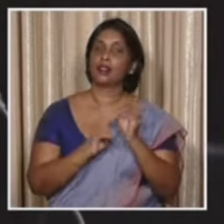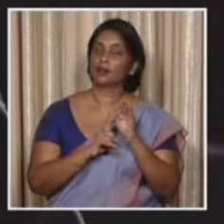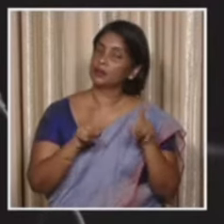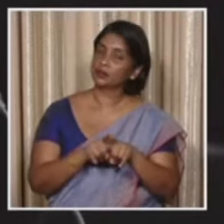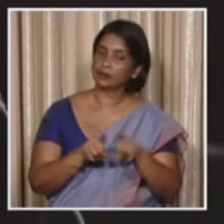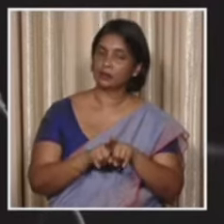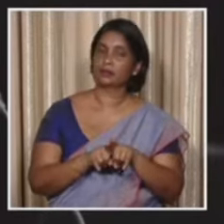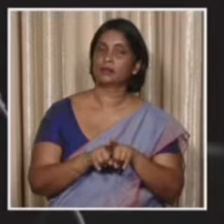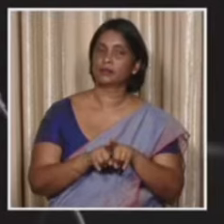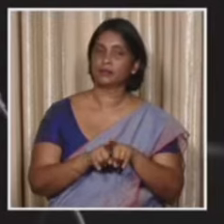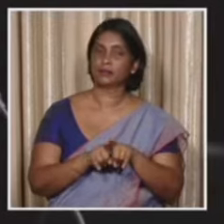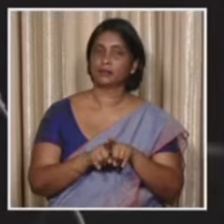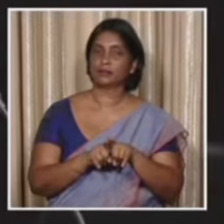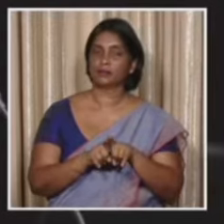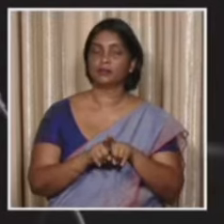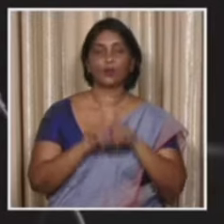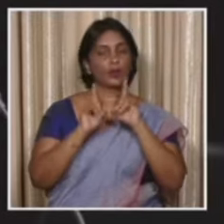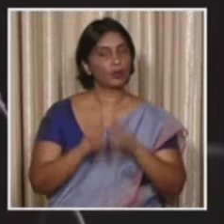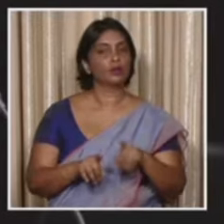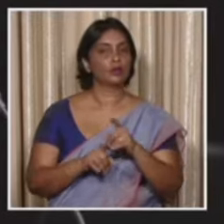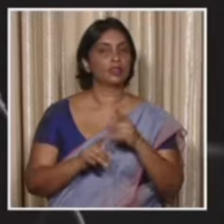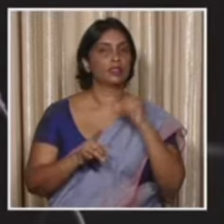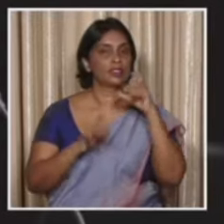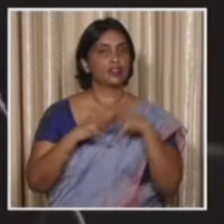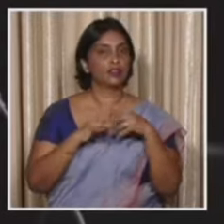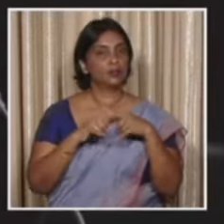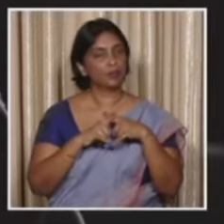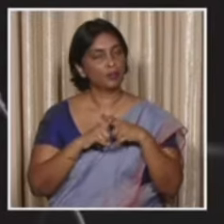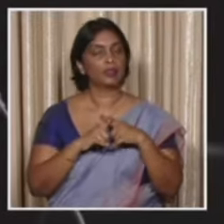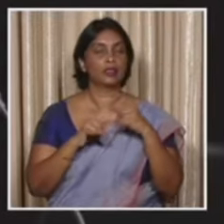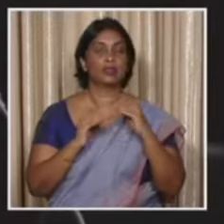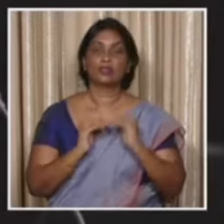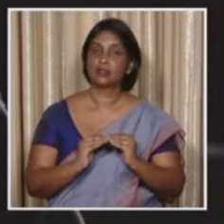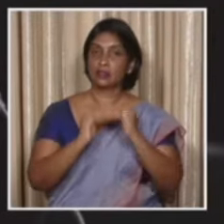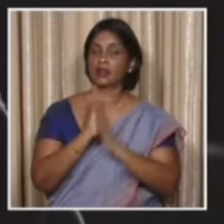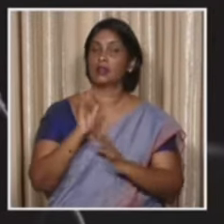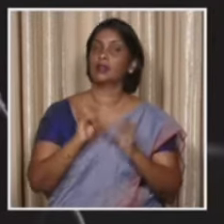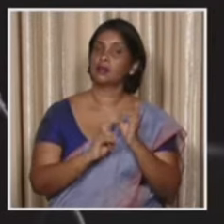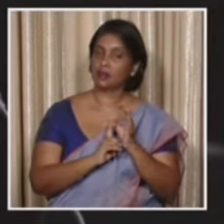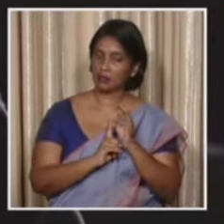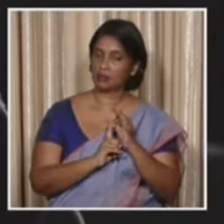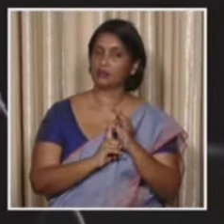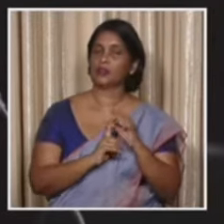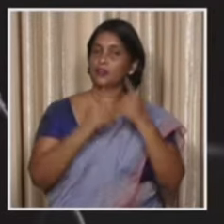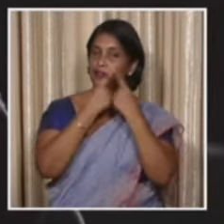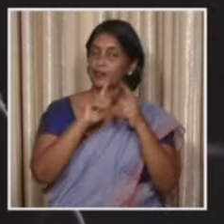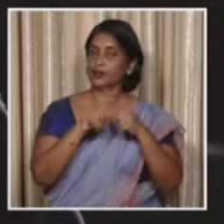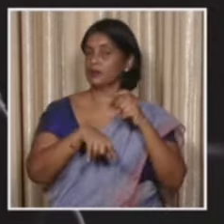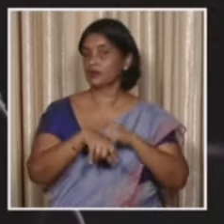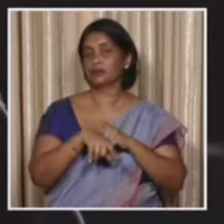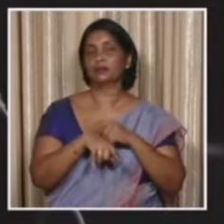அதே நேரம் கோஆபரேட்டிவ் டெவலப்மெண்ட் அமைச்சராக என்று பல பதவிகளிலே அவர்